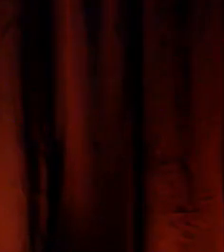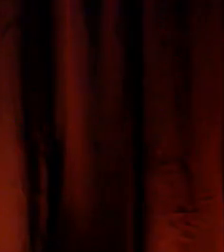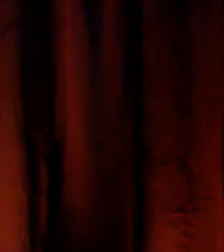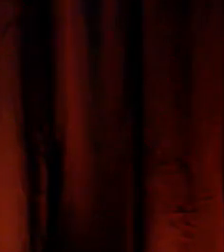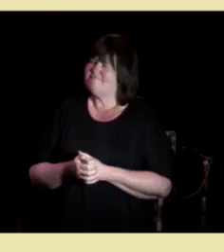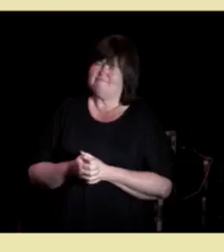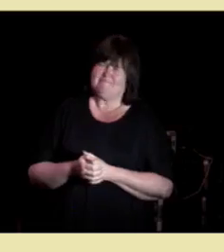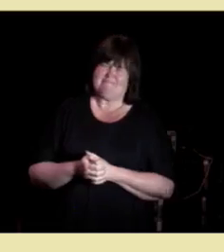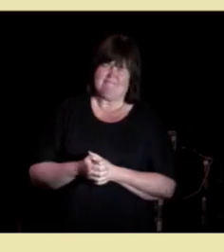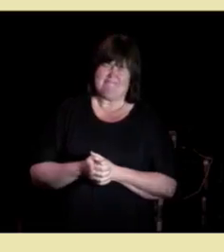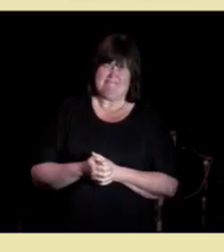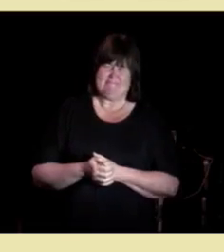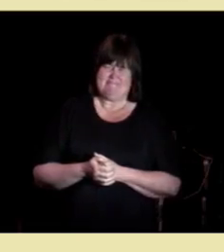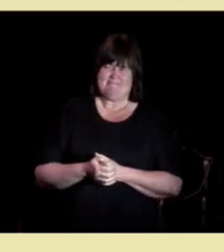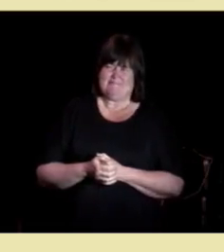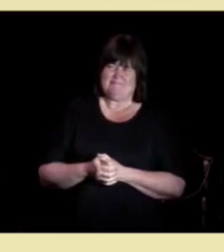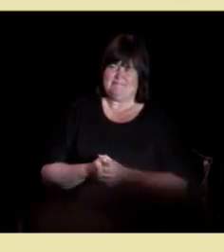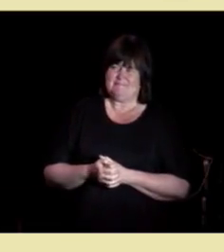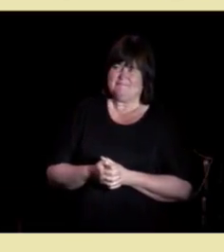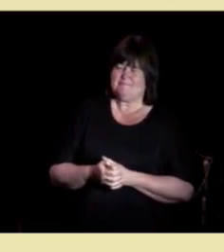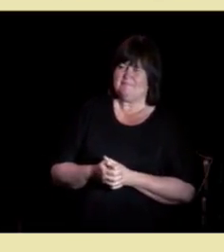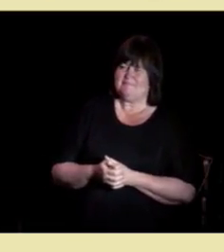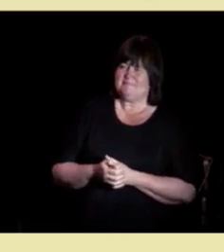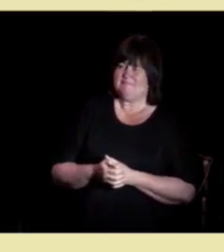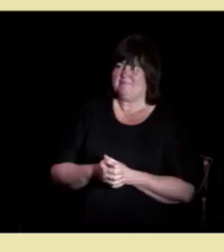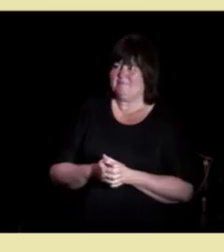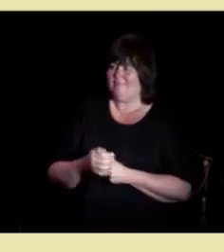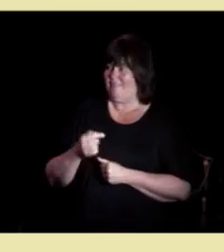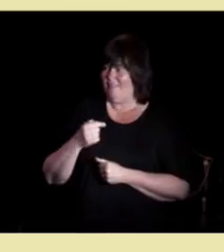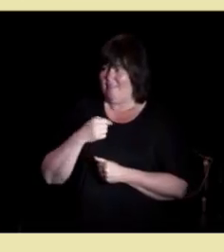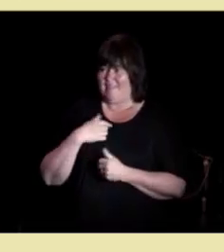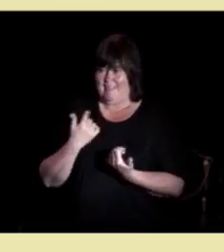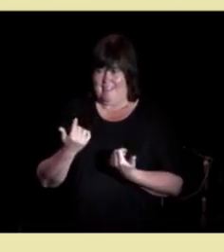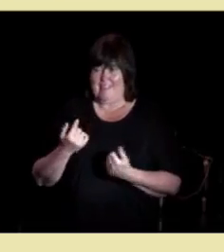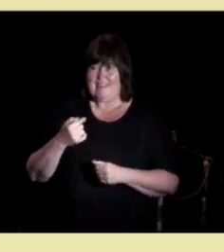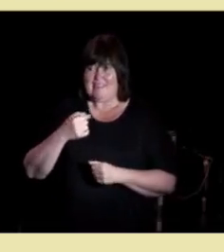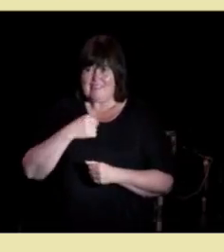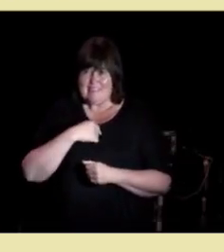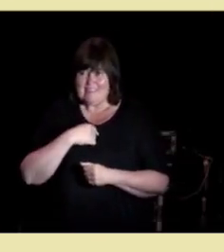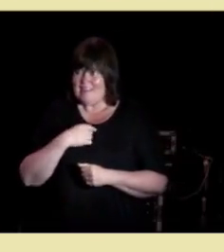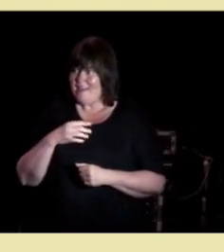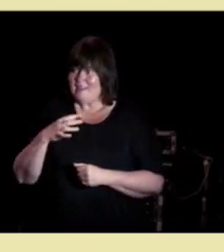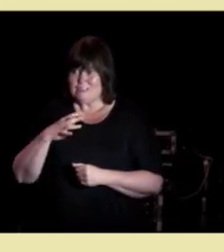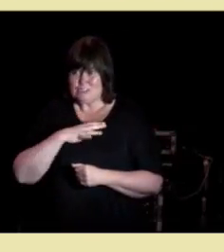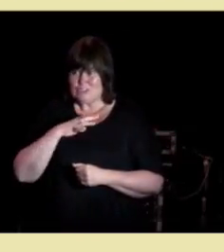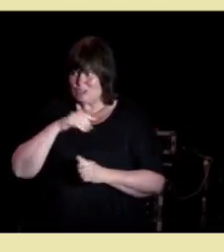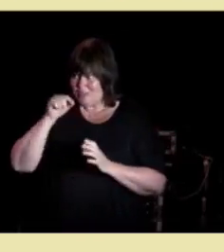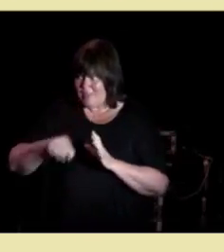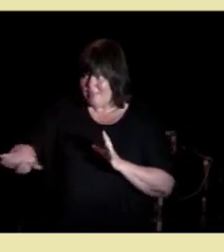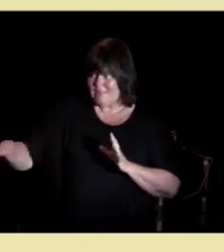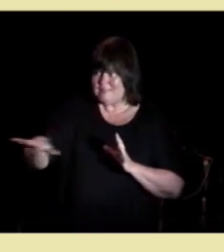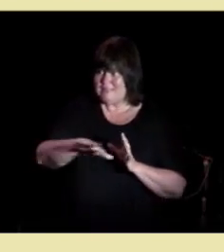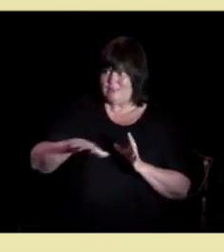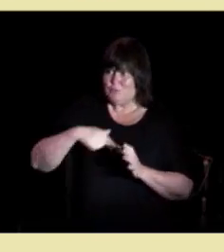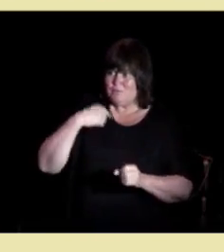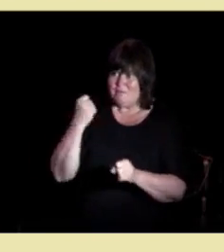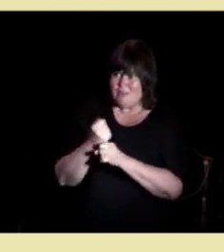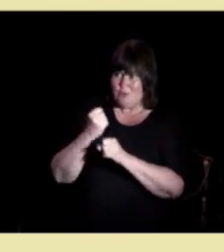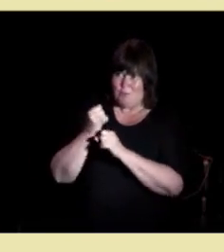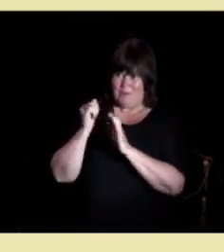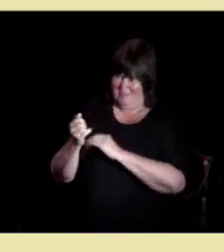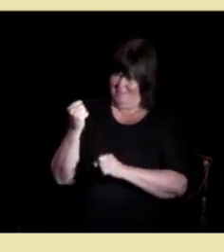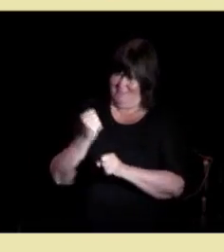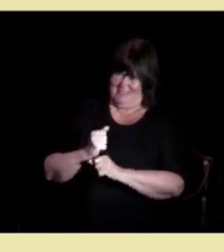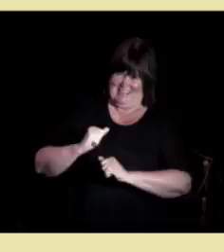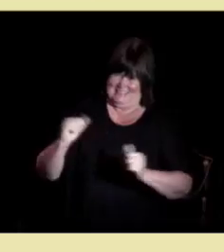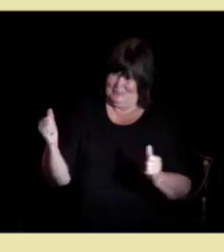Det vel ingen bombe at jeg syns at denne sektoren som vi jobber i den aller